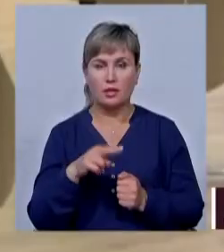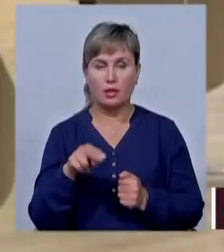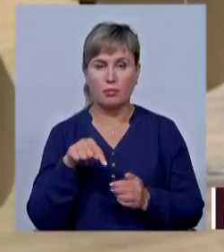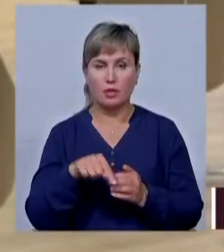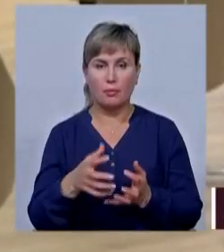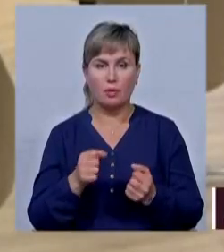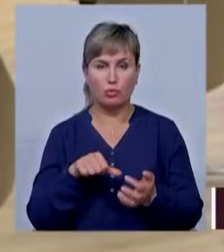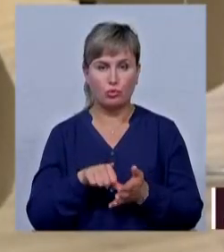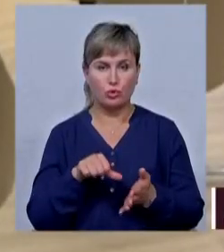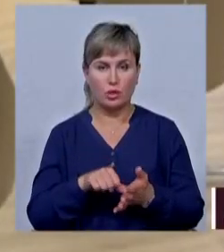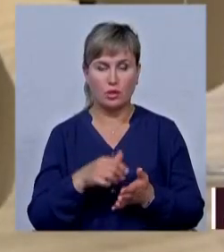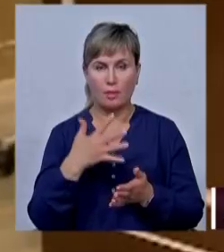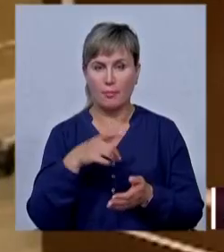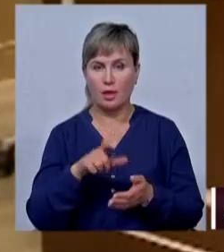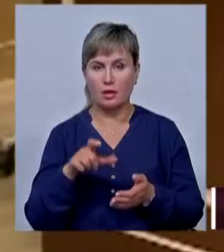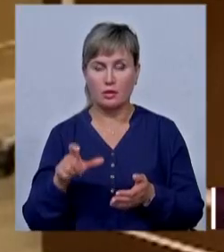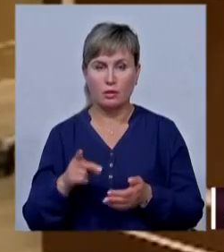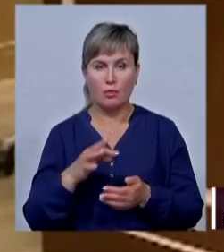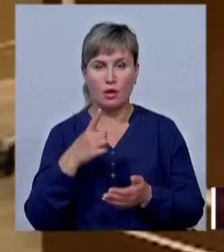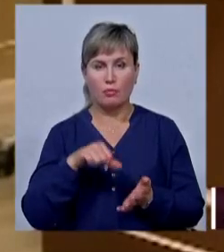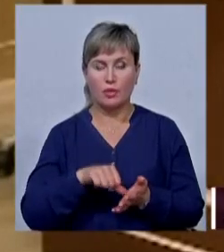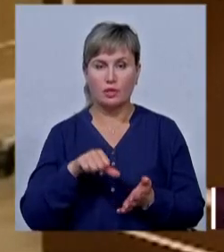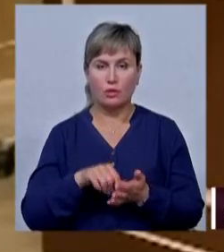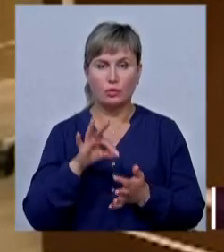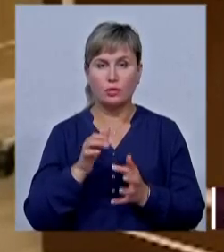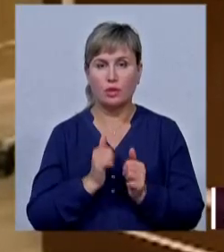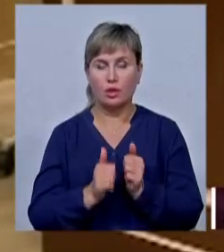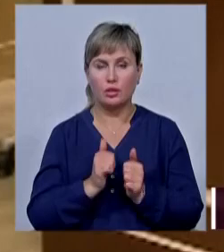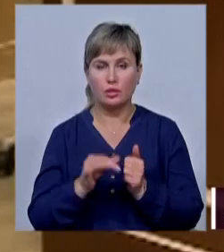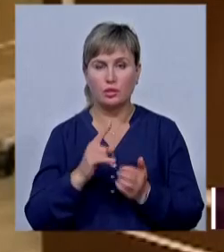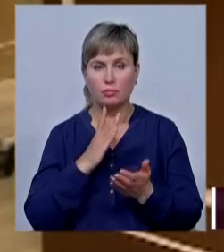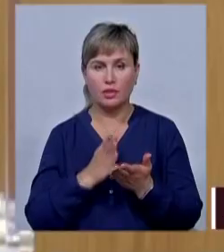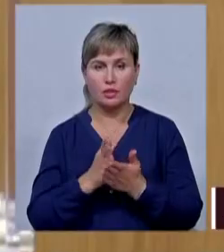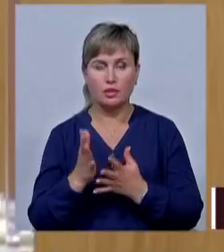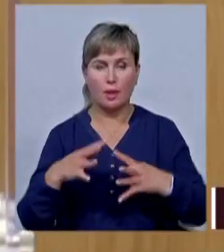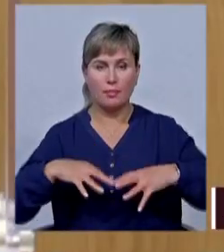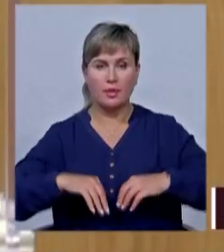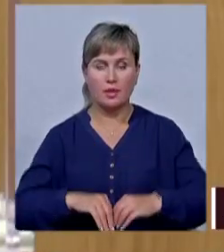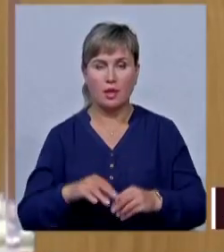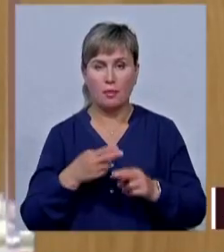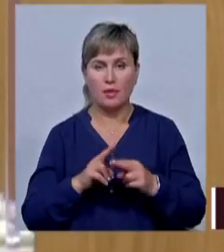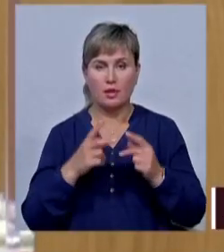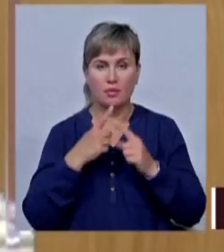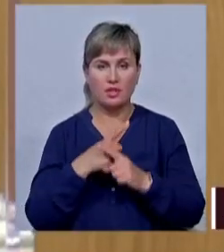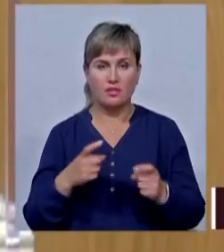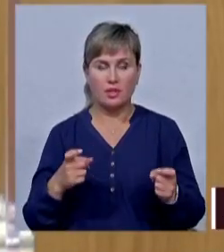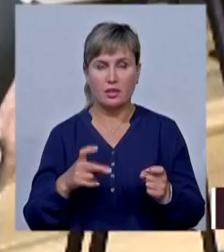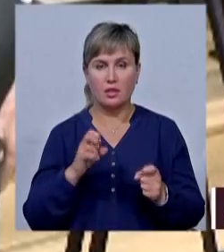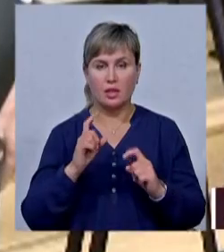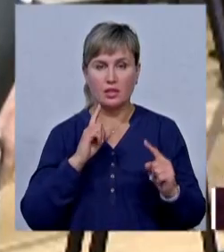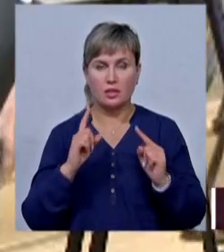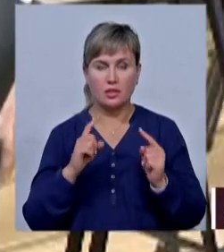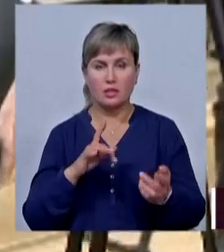примут участие 5 кандидатов, по одному представителю от каждой из политических объединений. Об этом стало известно на